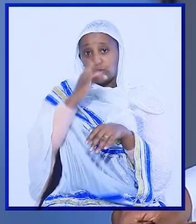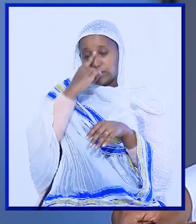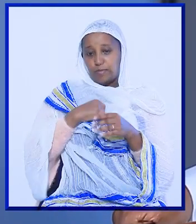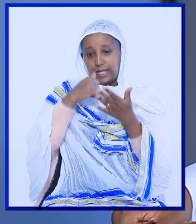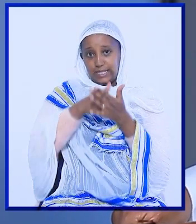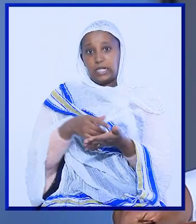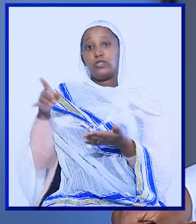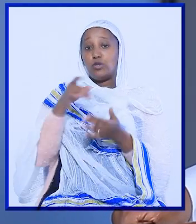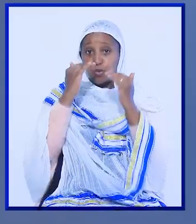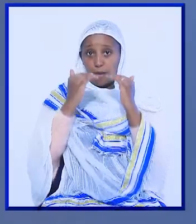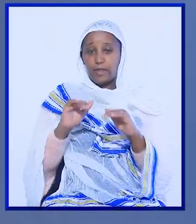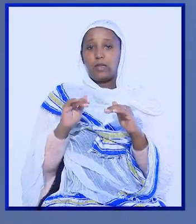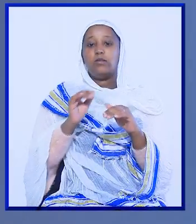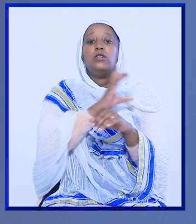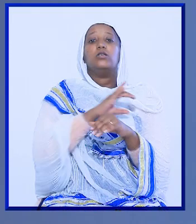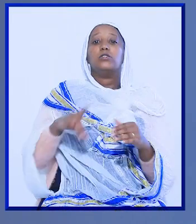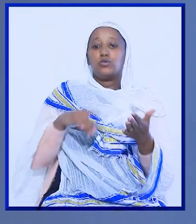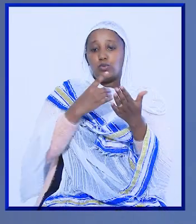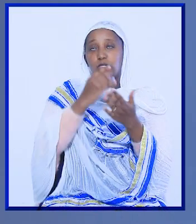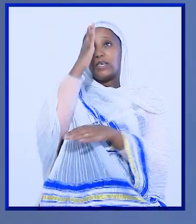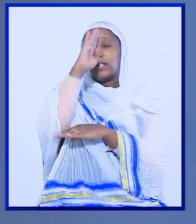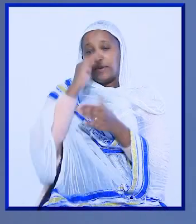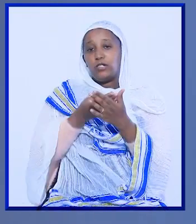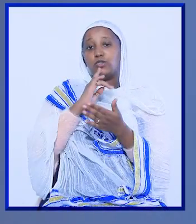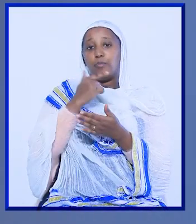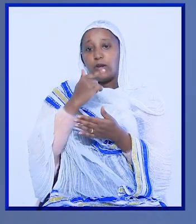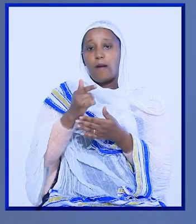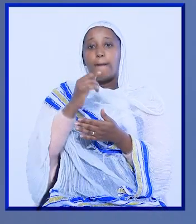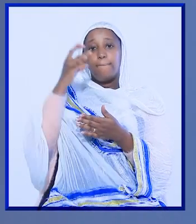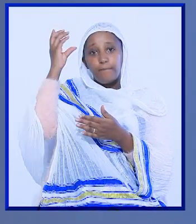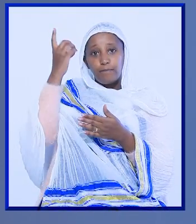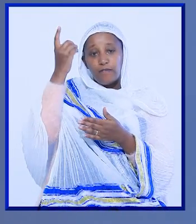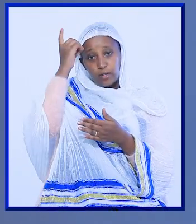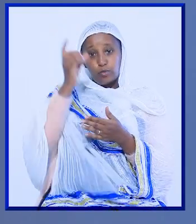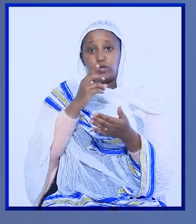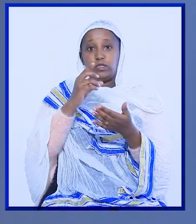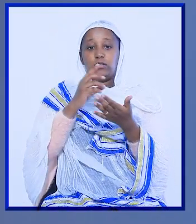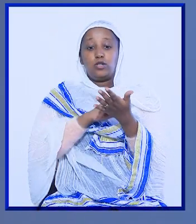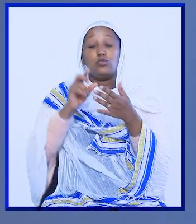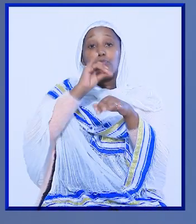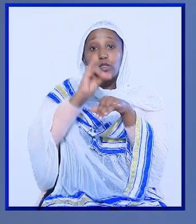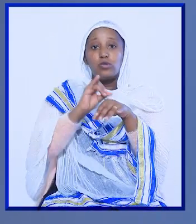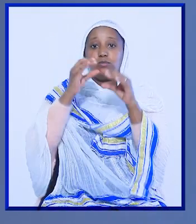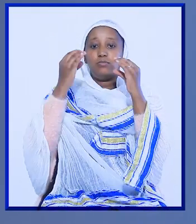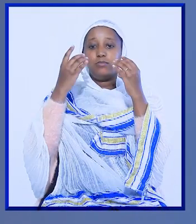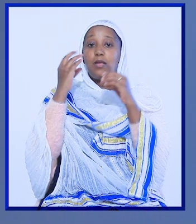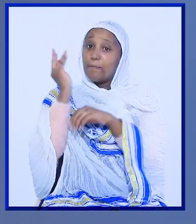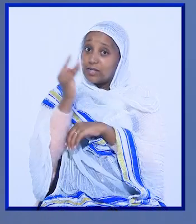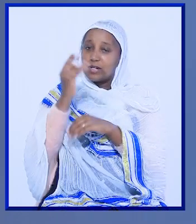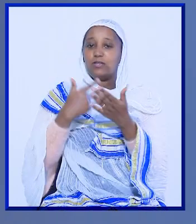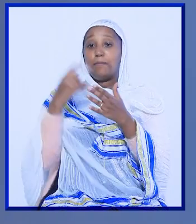ክርስቲያን በቅዱስ ጴጥሮስ እምነት የጸናች እንደመሆኗ መጠን ክርስቶስ የእግዚአብሔር ልጅ ነው ብላ በፊልጶስ ቂሳርያ ቅዱስ